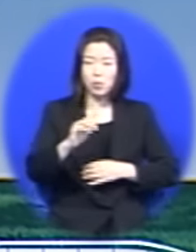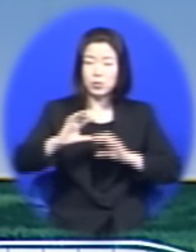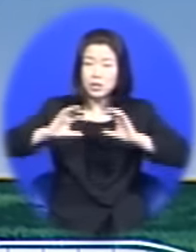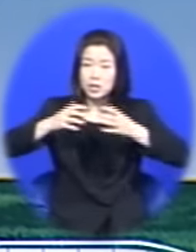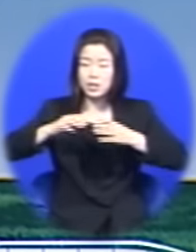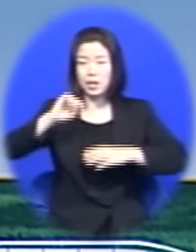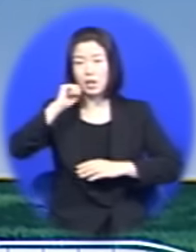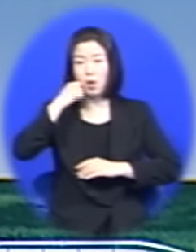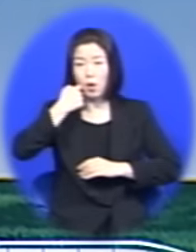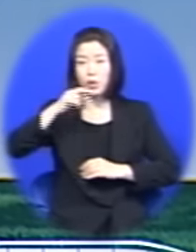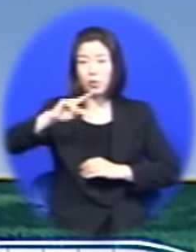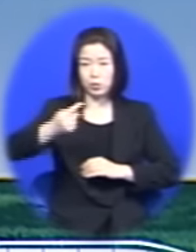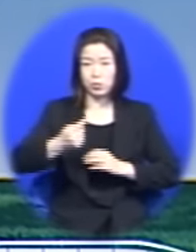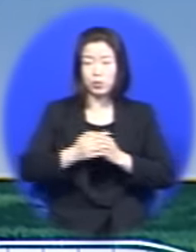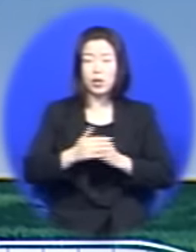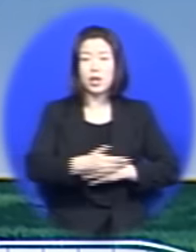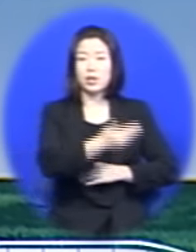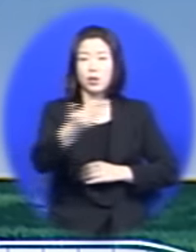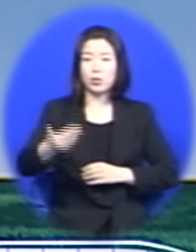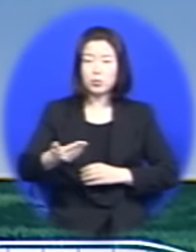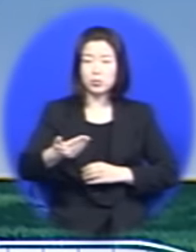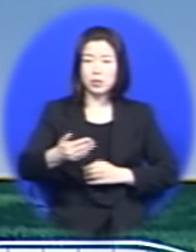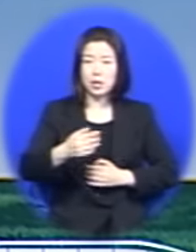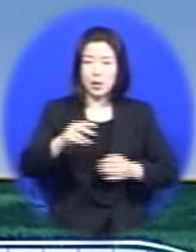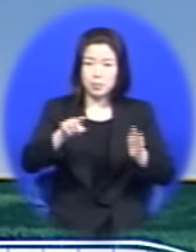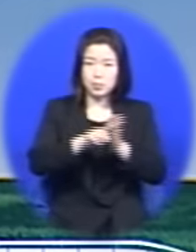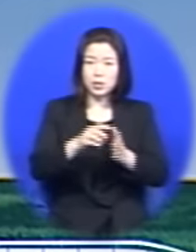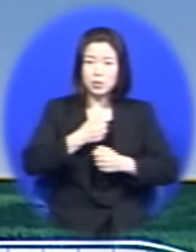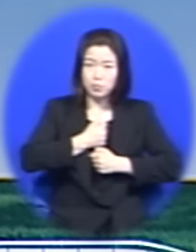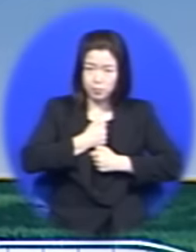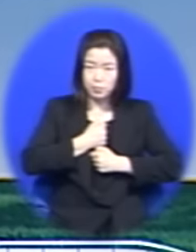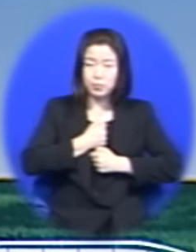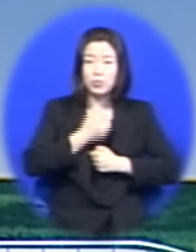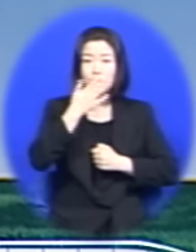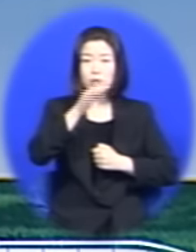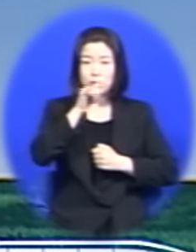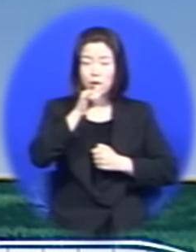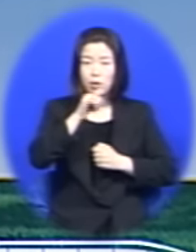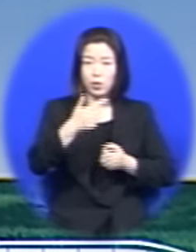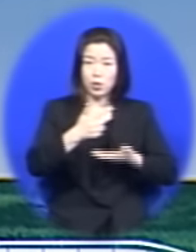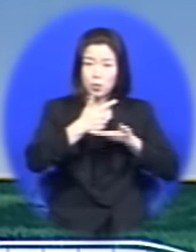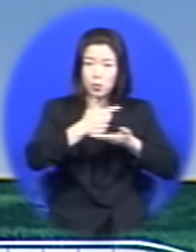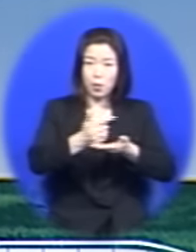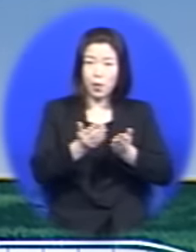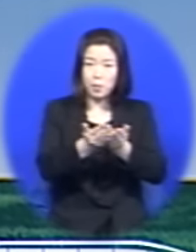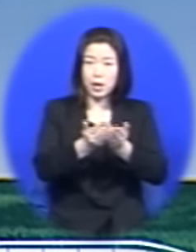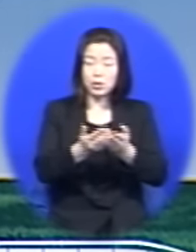세상이 어려워져도요, 여러분의 믿음을 지킬 수 있어요. 노아 방주 같아서.